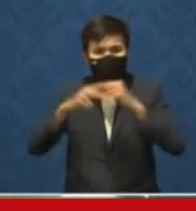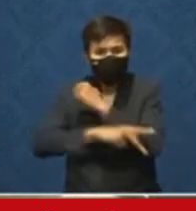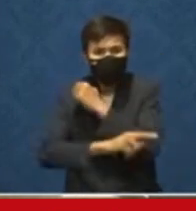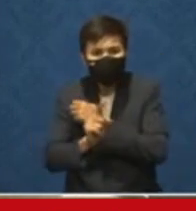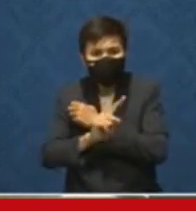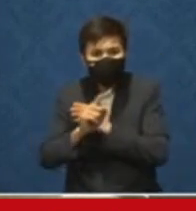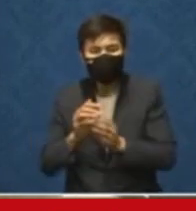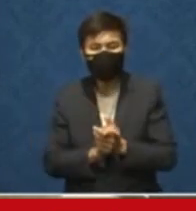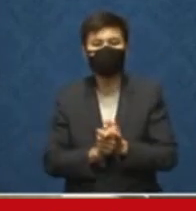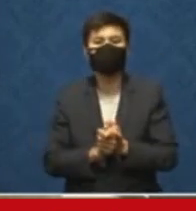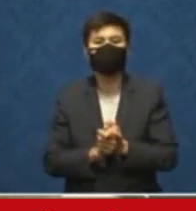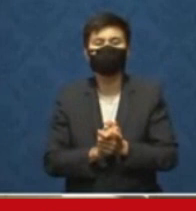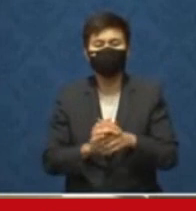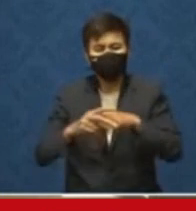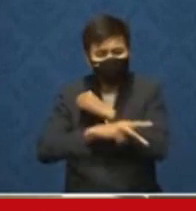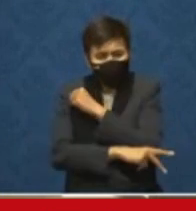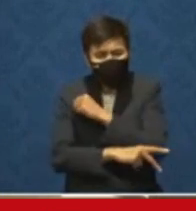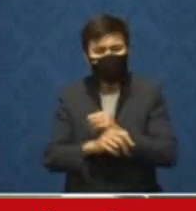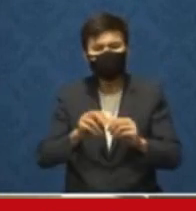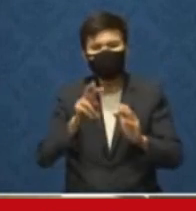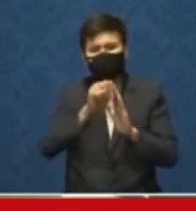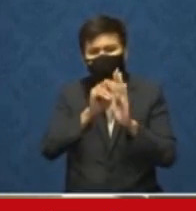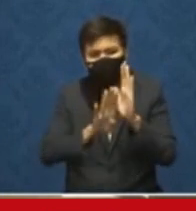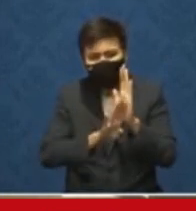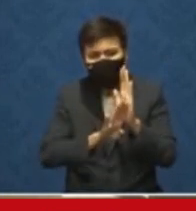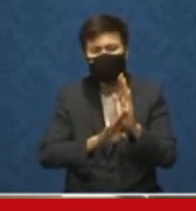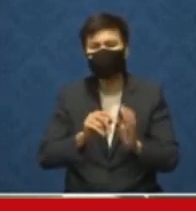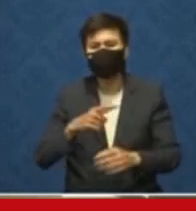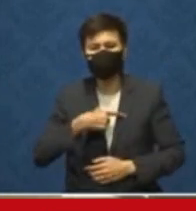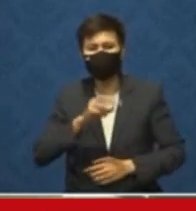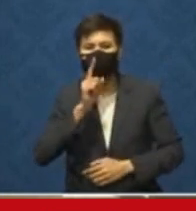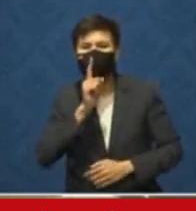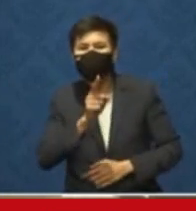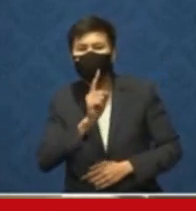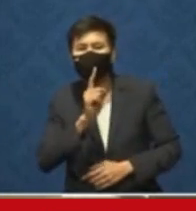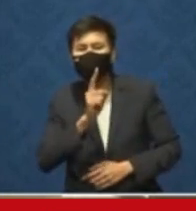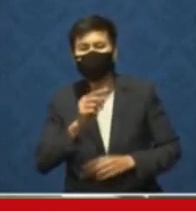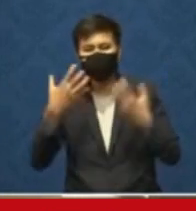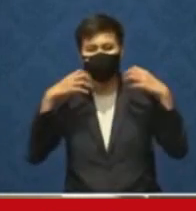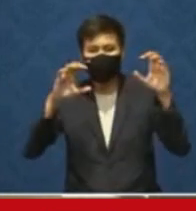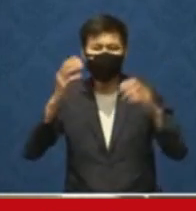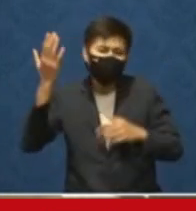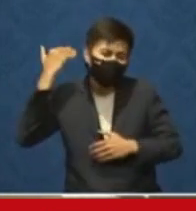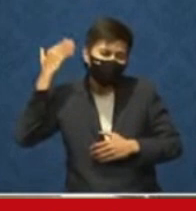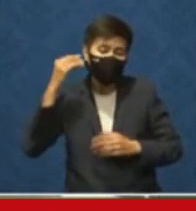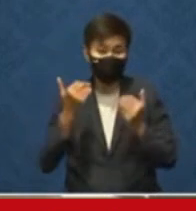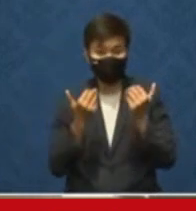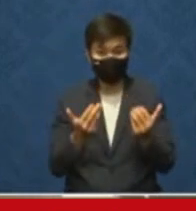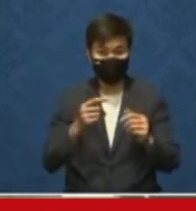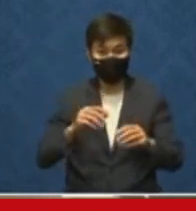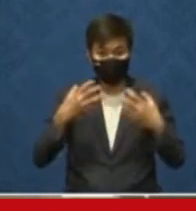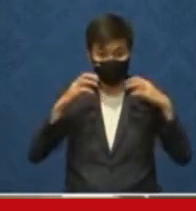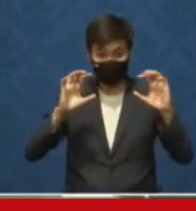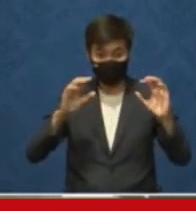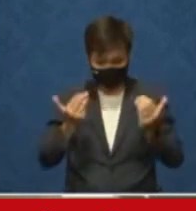ให้วันนี้นี่คนจะบอกว่าไหนถ้ายกทุจริตการทดจริตเชิงนโยบายที่ชอบ